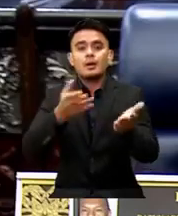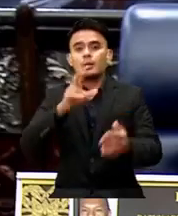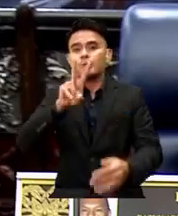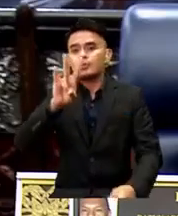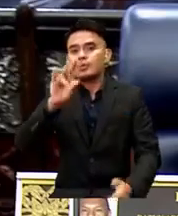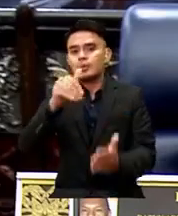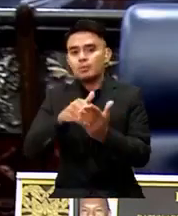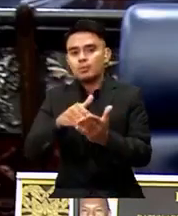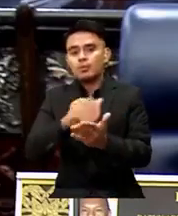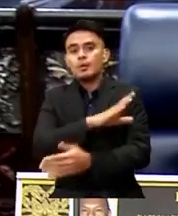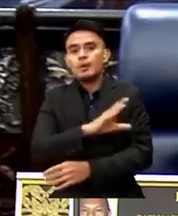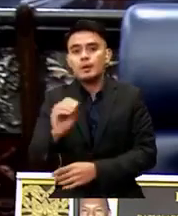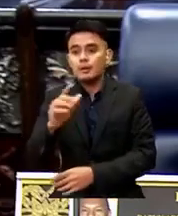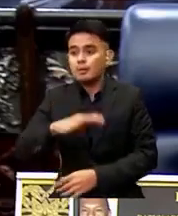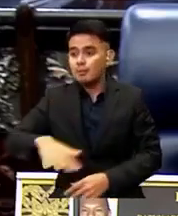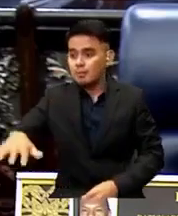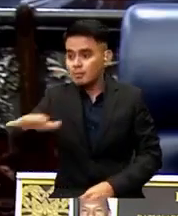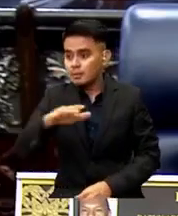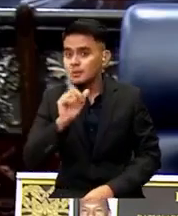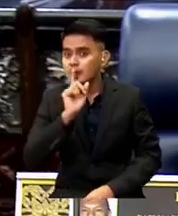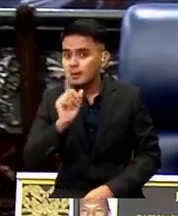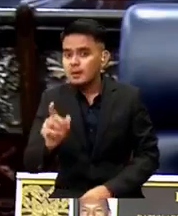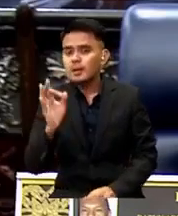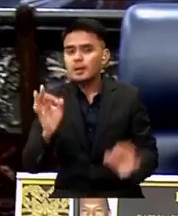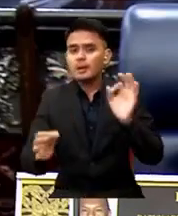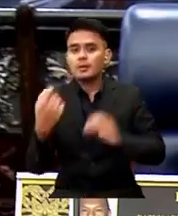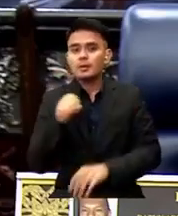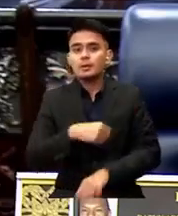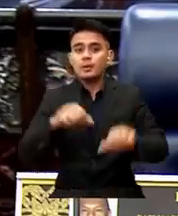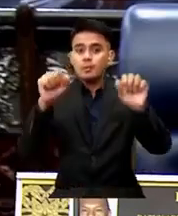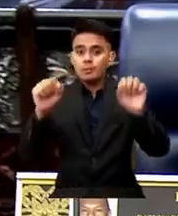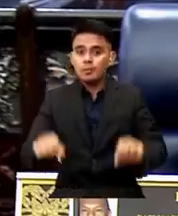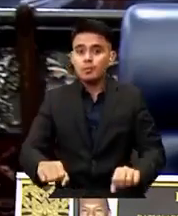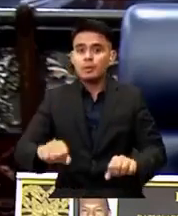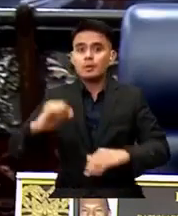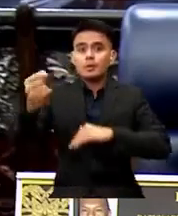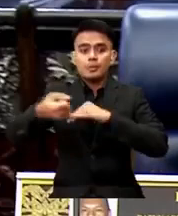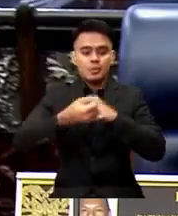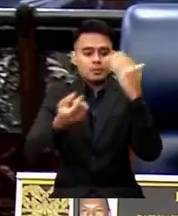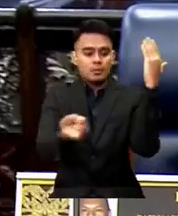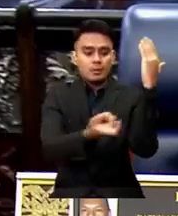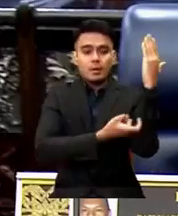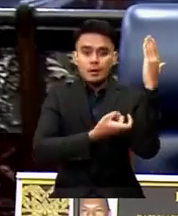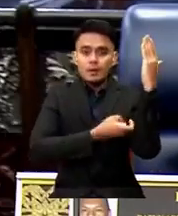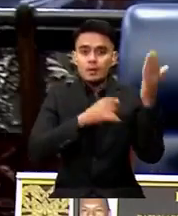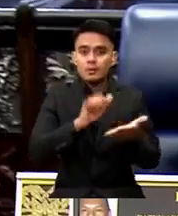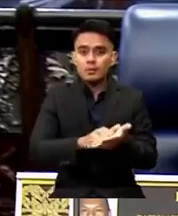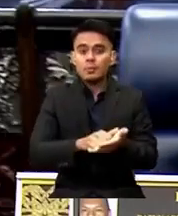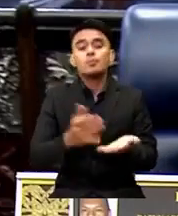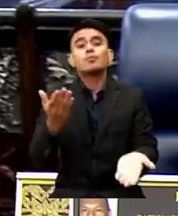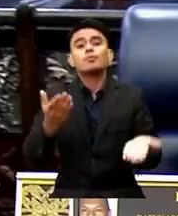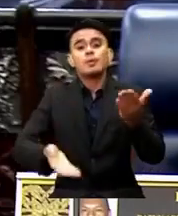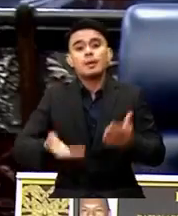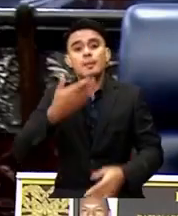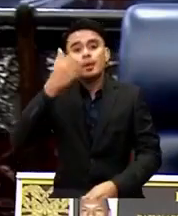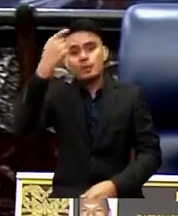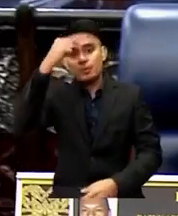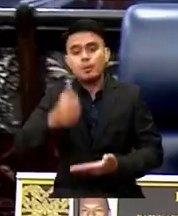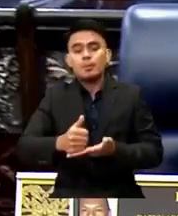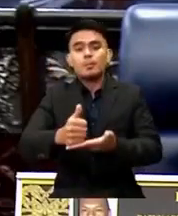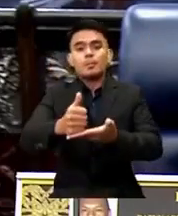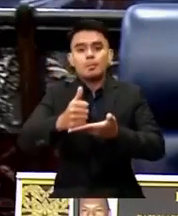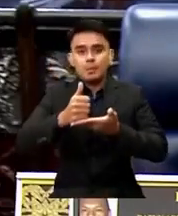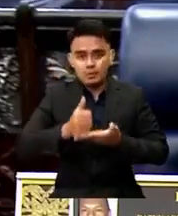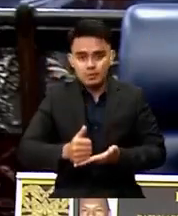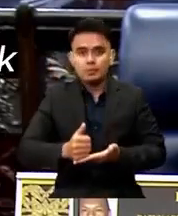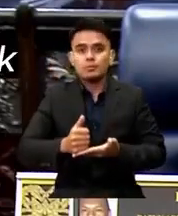27,000. Dan mereka ini sepatutnya kalau kita boleh mobilize dia masuk dalam ladang, that will be good untuk membantu